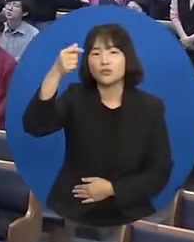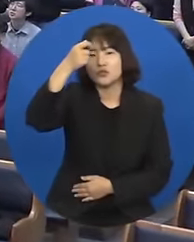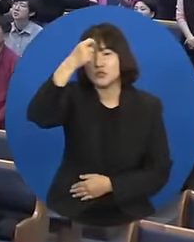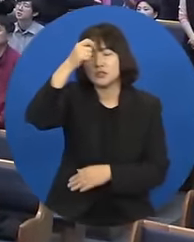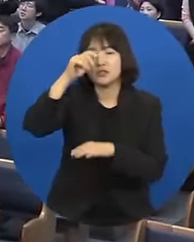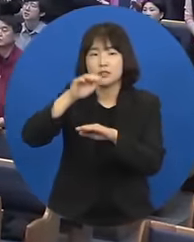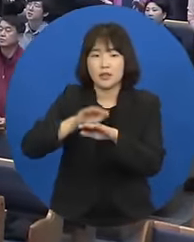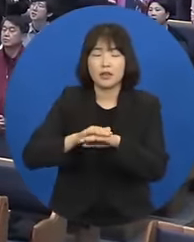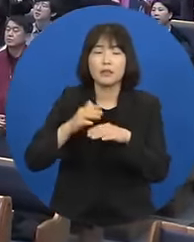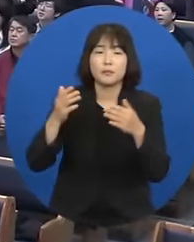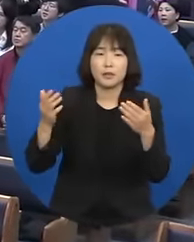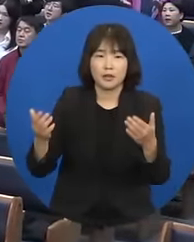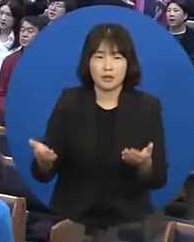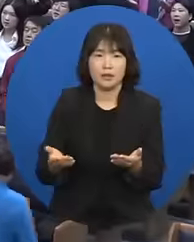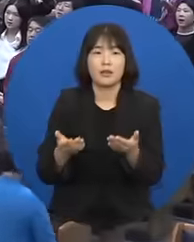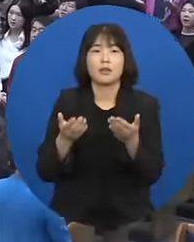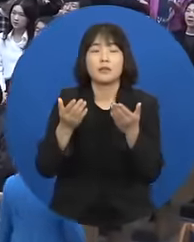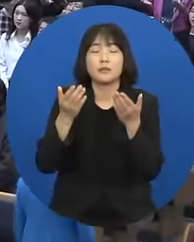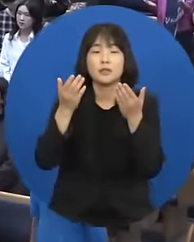주를